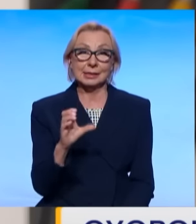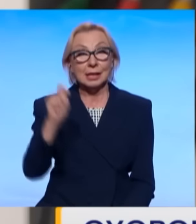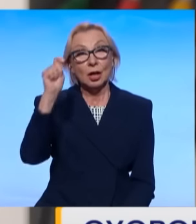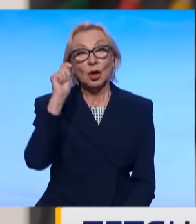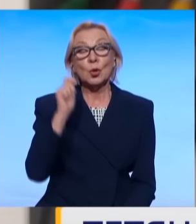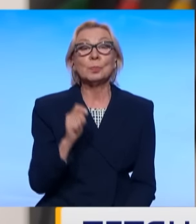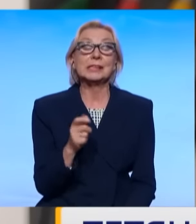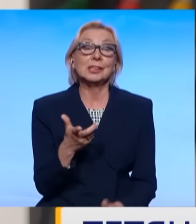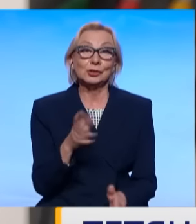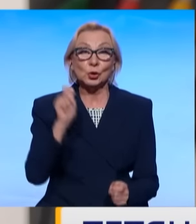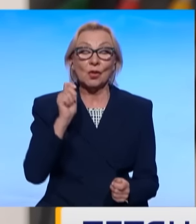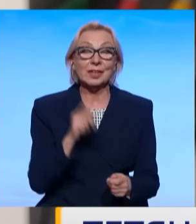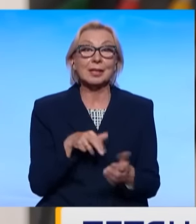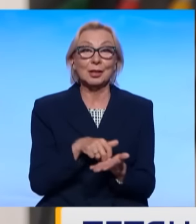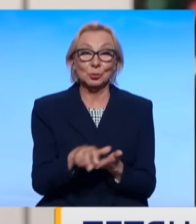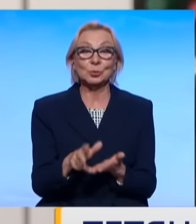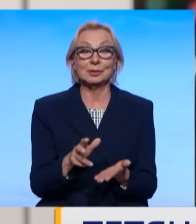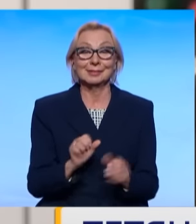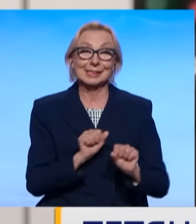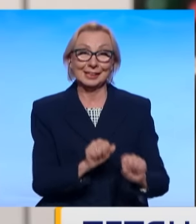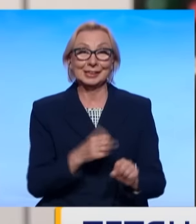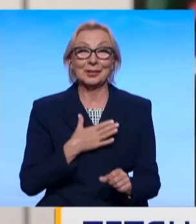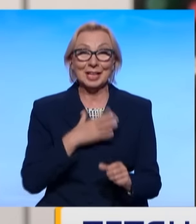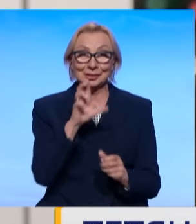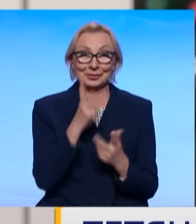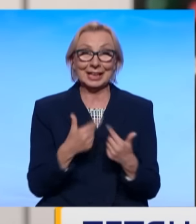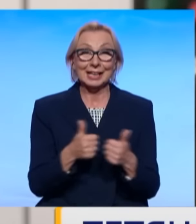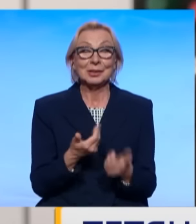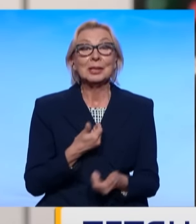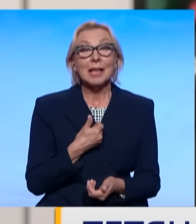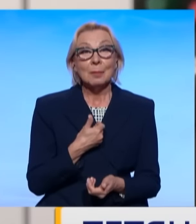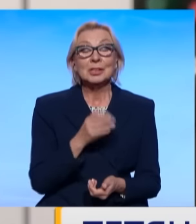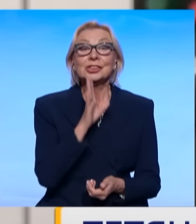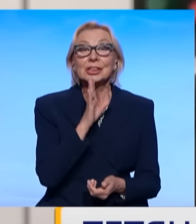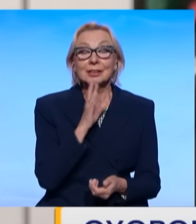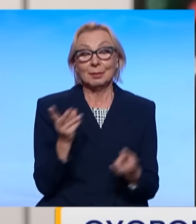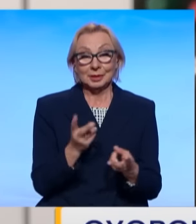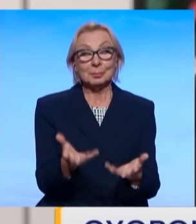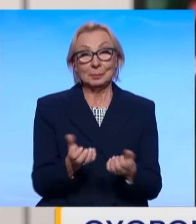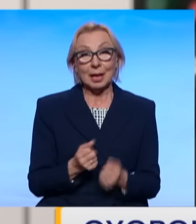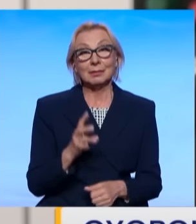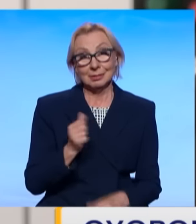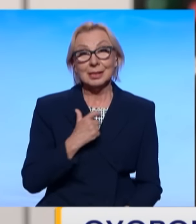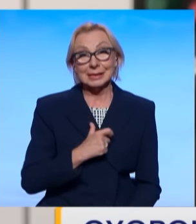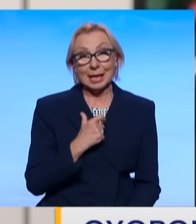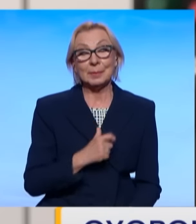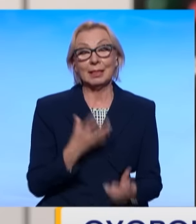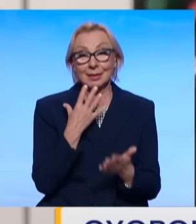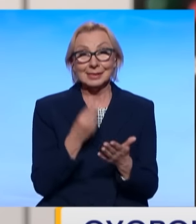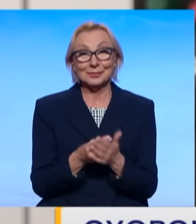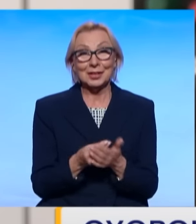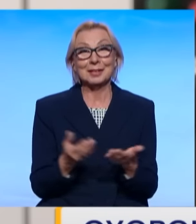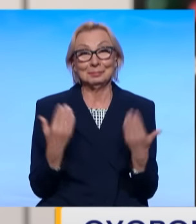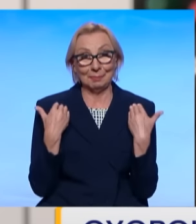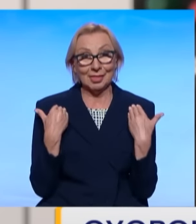вони йдуть, захищають нашу країну. Тому нам, жінкам, треба брати на себе, на своє